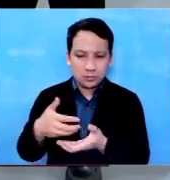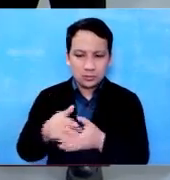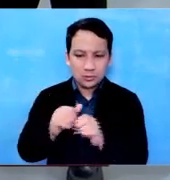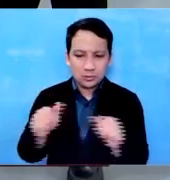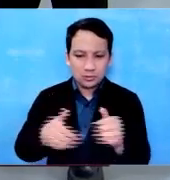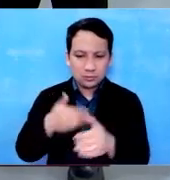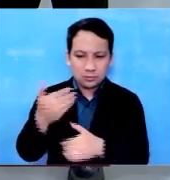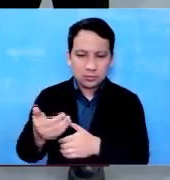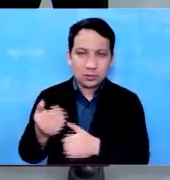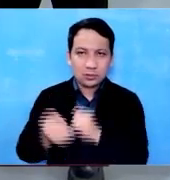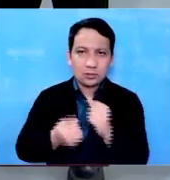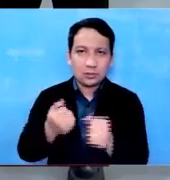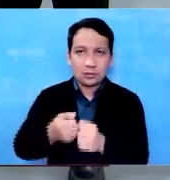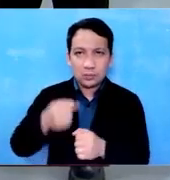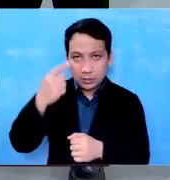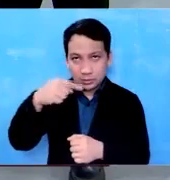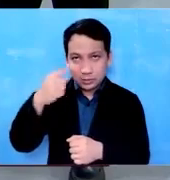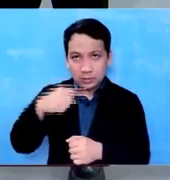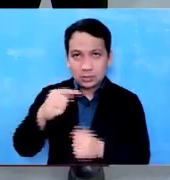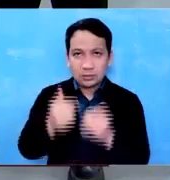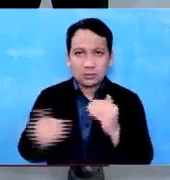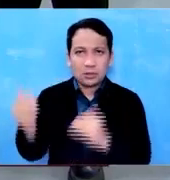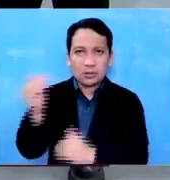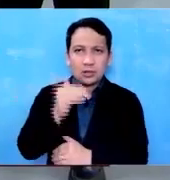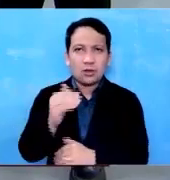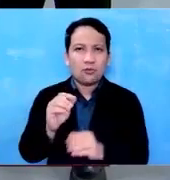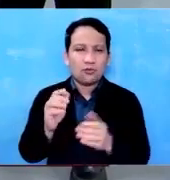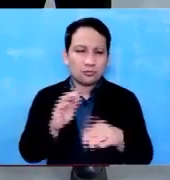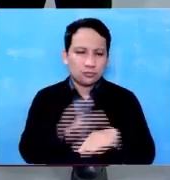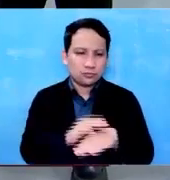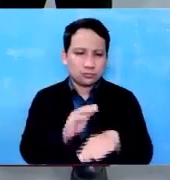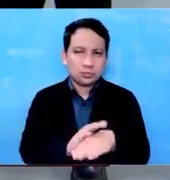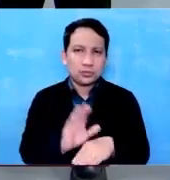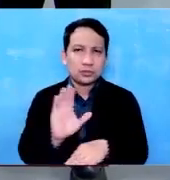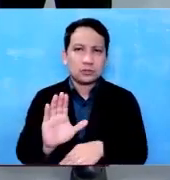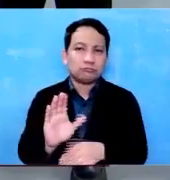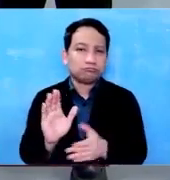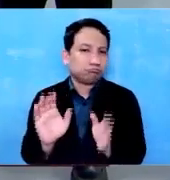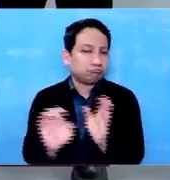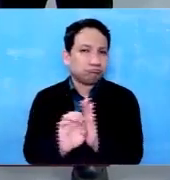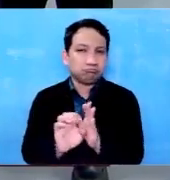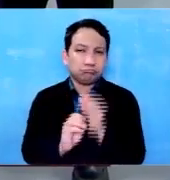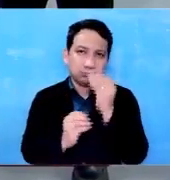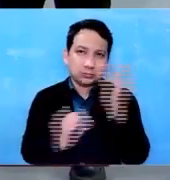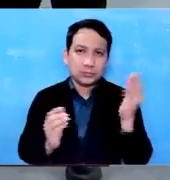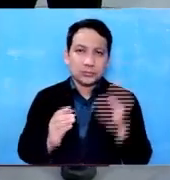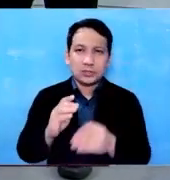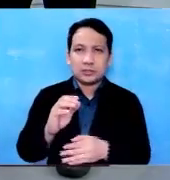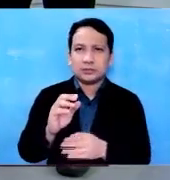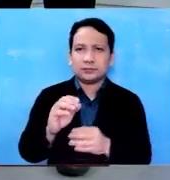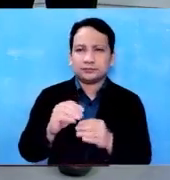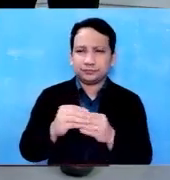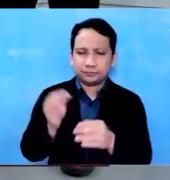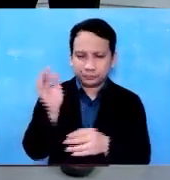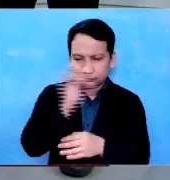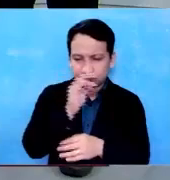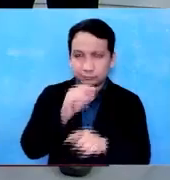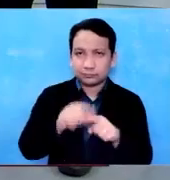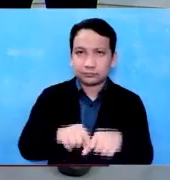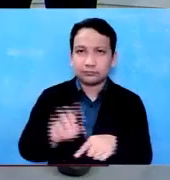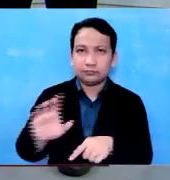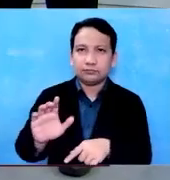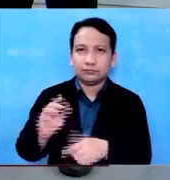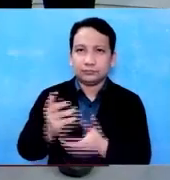bansang Thailand. Ano raw po ang mga senyales niyan? Halimbawa po, iranggo po natin ang mga Pilipino base sa kanilang yaman